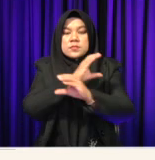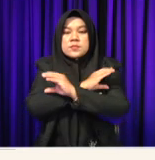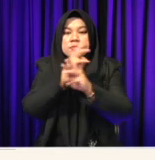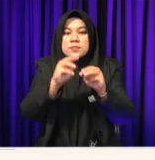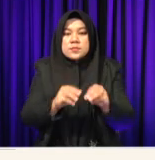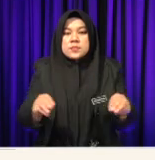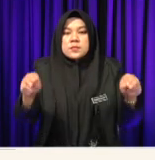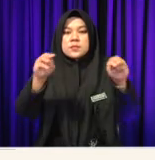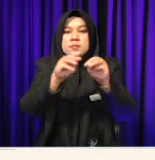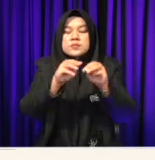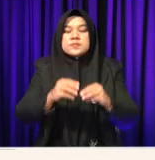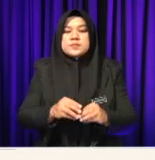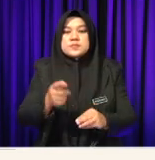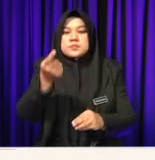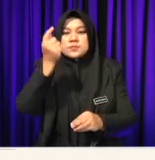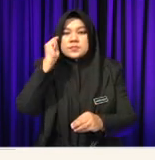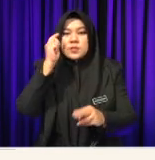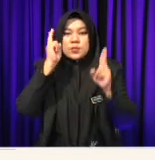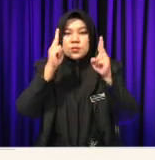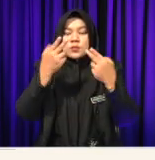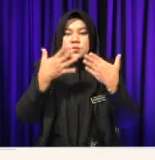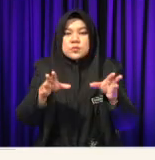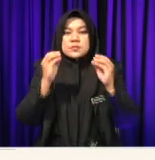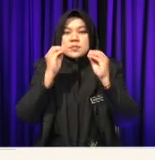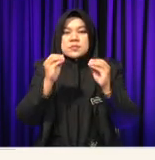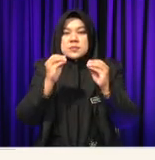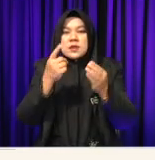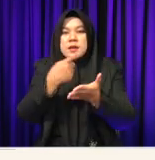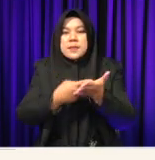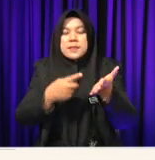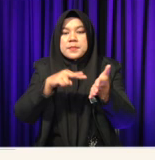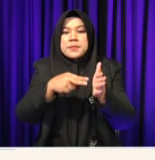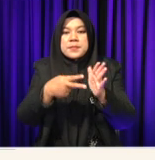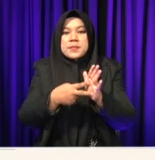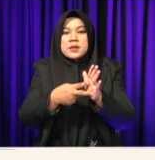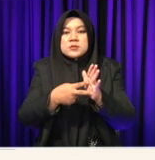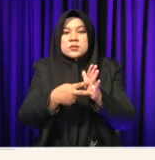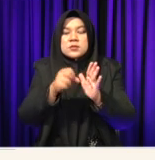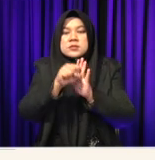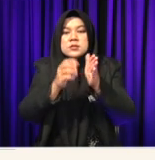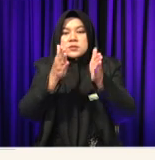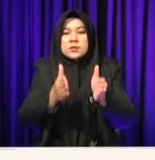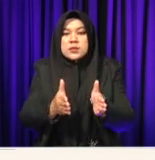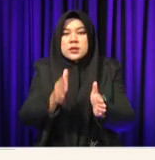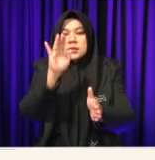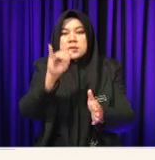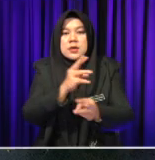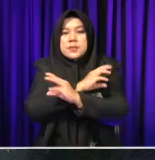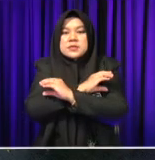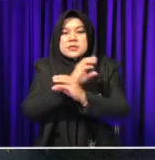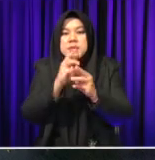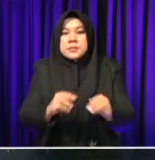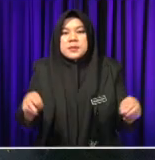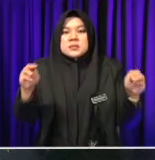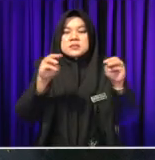dah penat susah ajar okey ha Apakah maksud seseorang yang mencintai masjid okey Siapa yang nak jawab okey